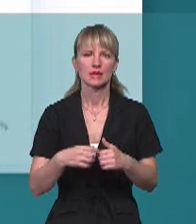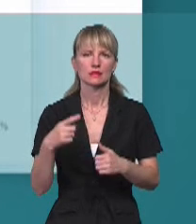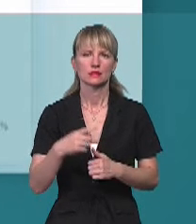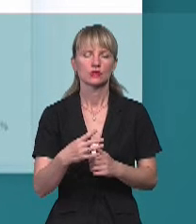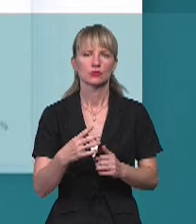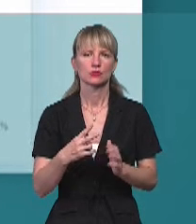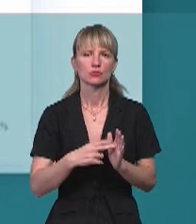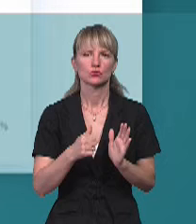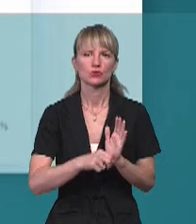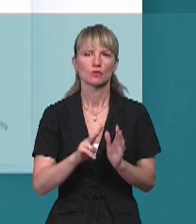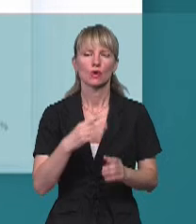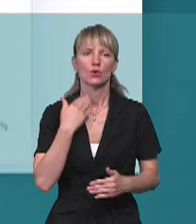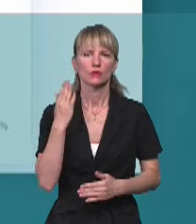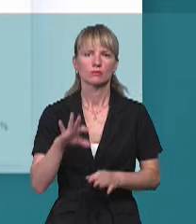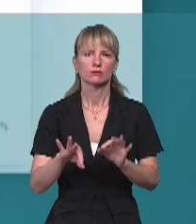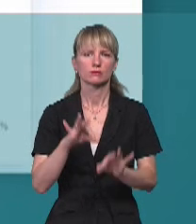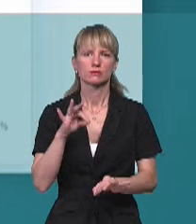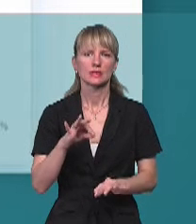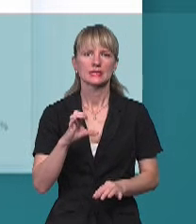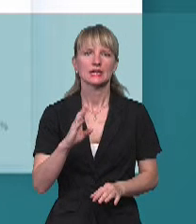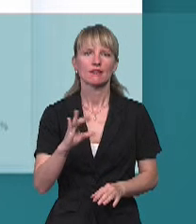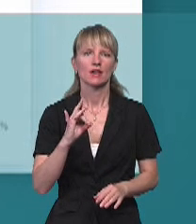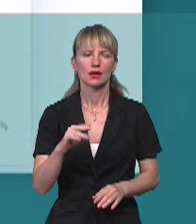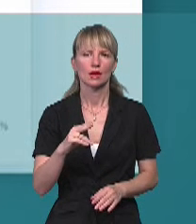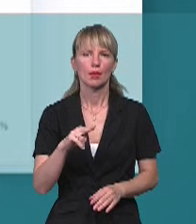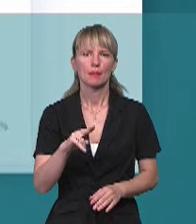1473 голосуючих, було обрано сквер Піонерів. Це